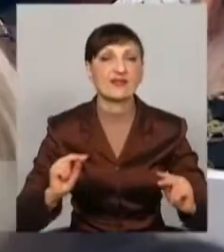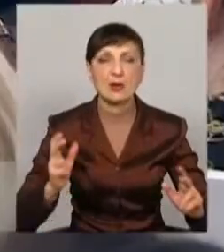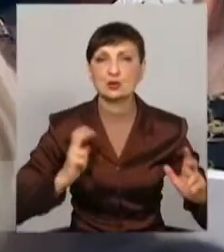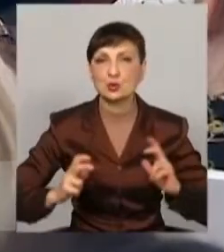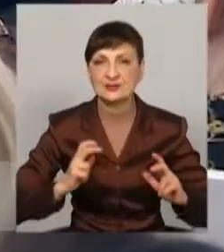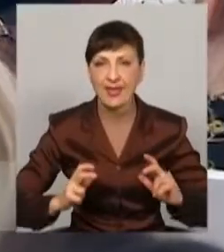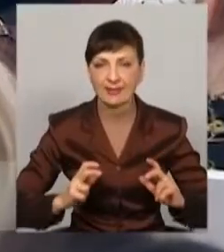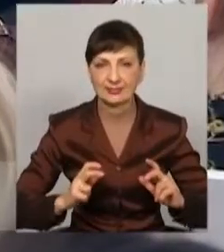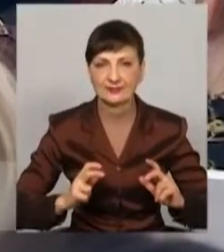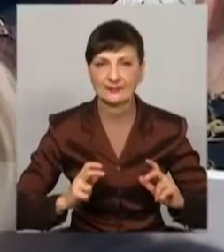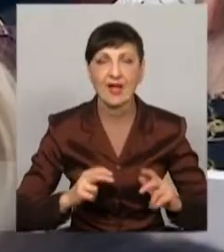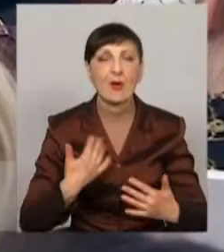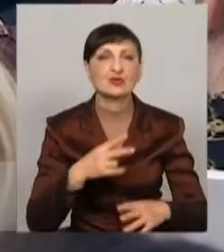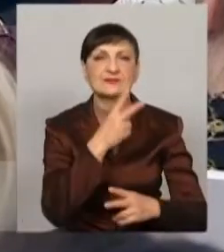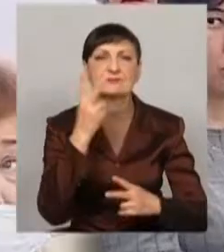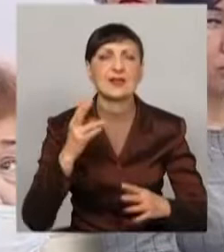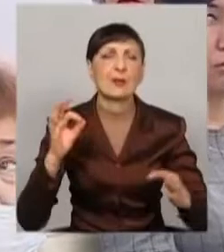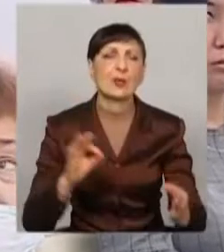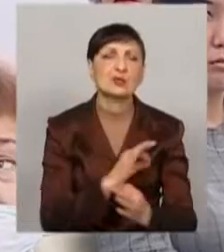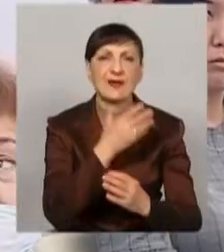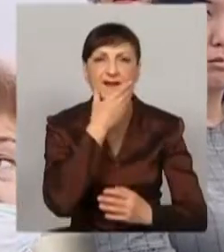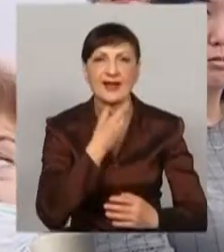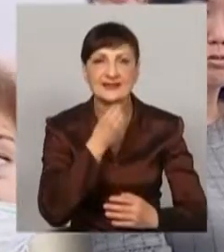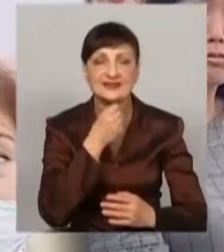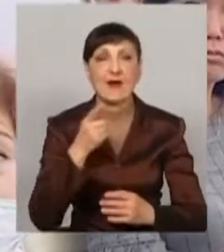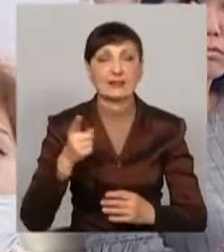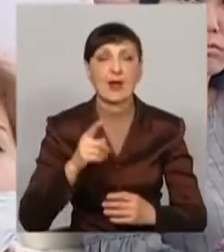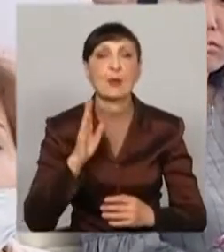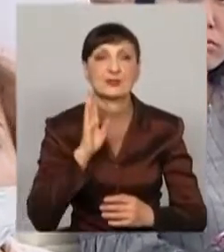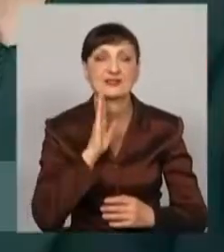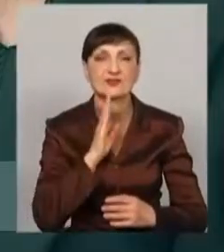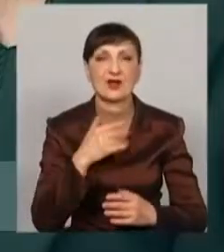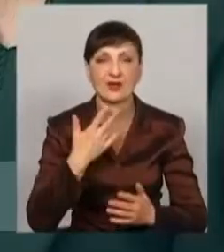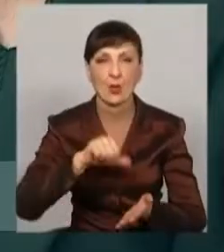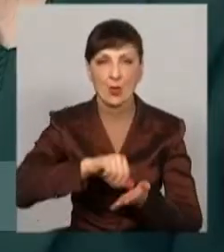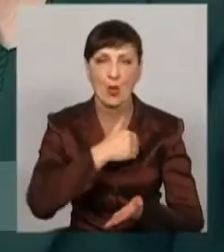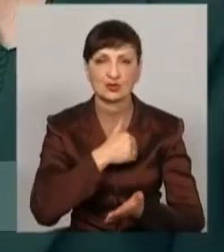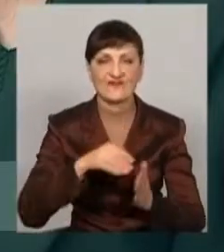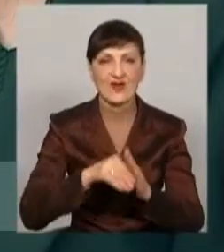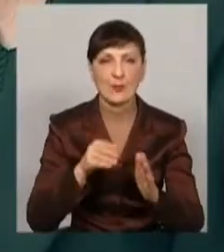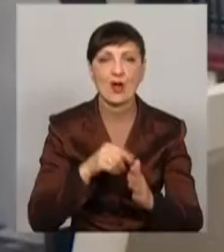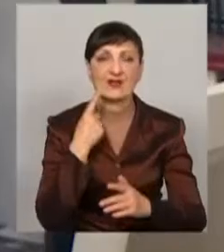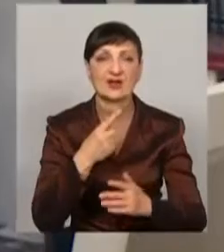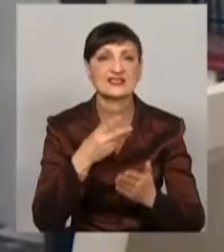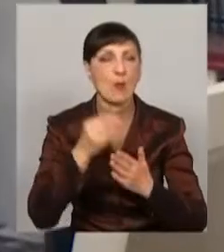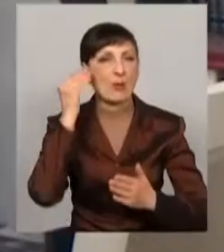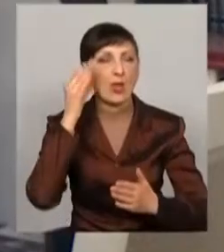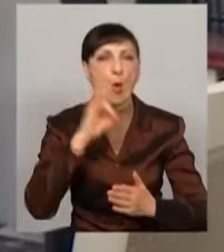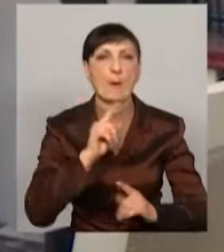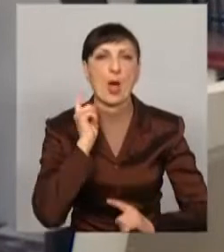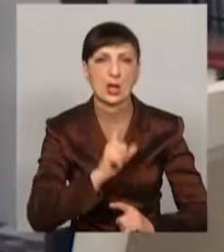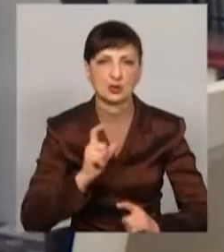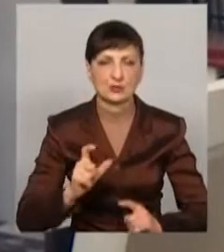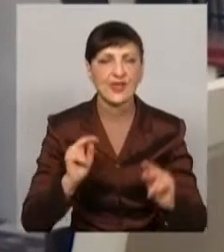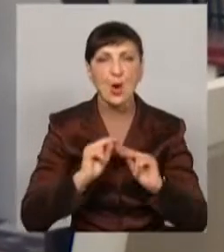студентами учебного заведения. Насладившись национальной музыкой, кандидат в президенты выразила свою позицию касательно молодежи.